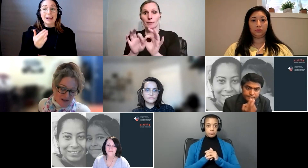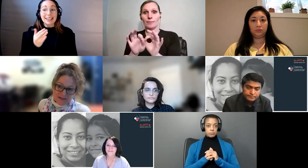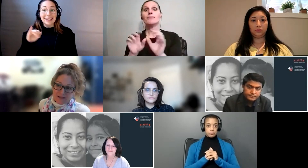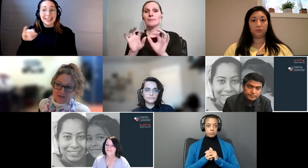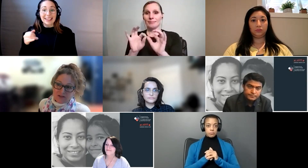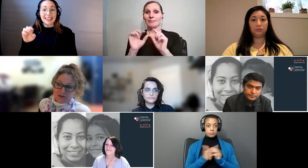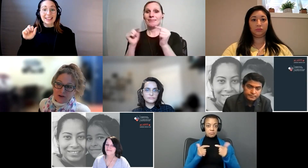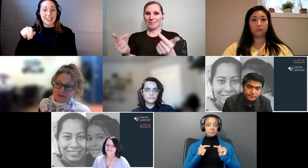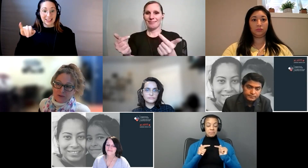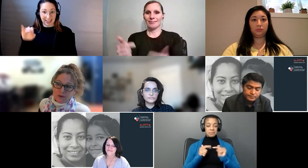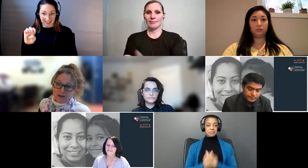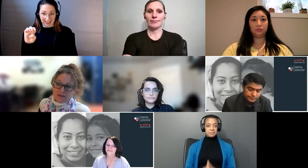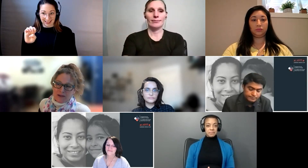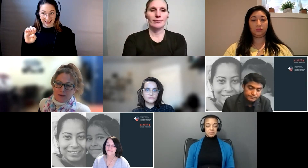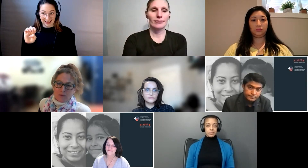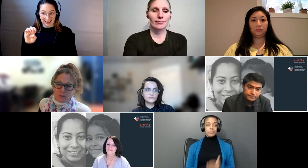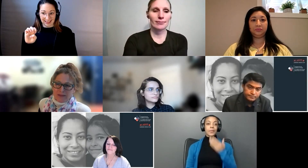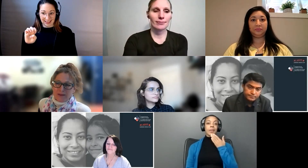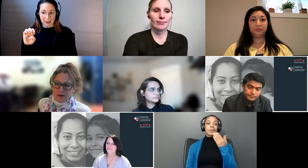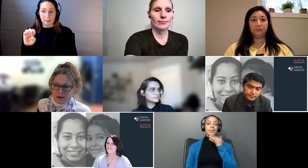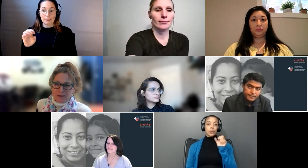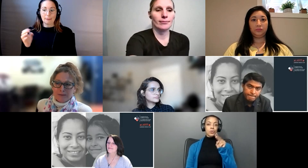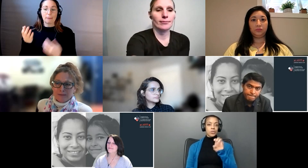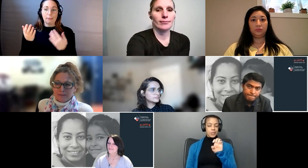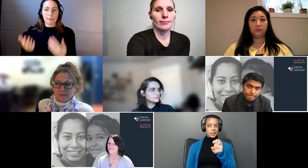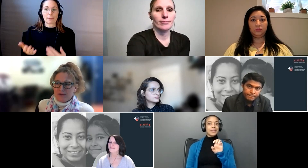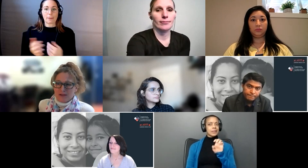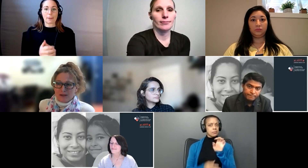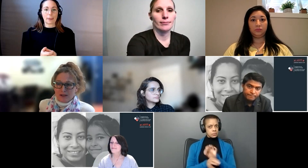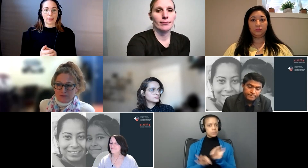Donc, c'est quelque chose qui a été